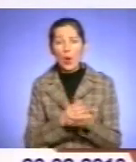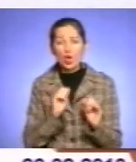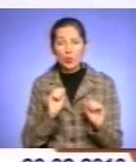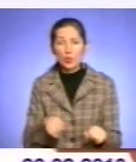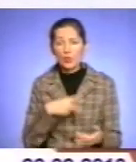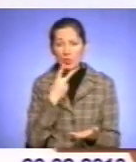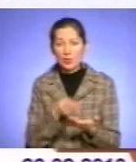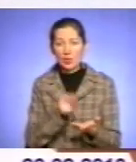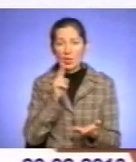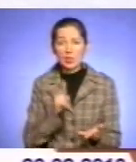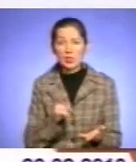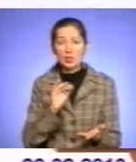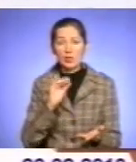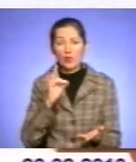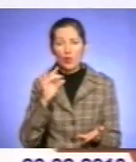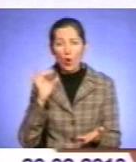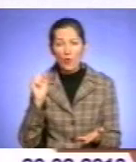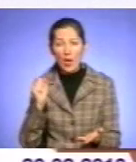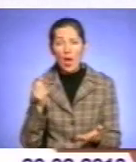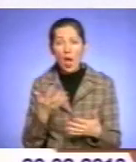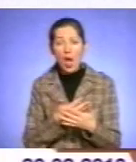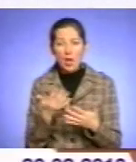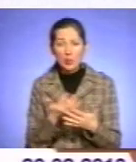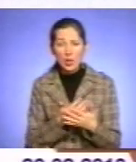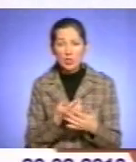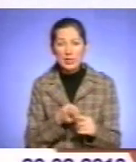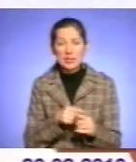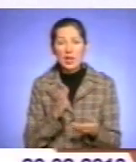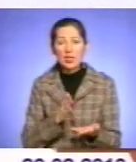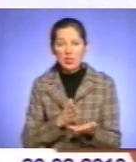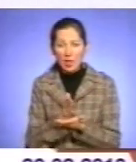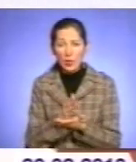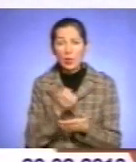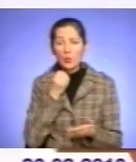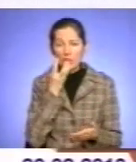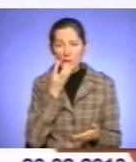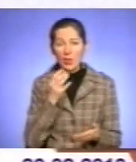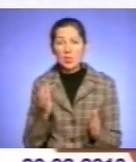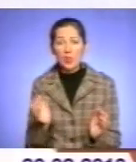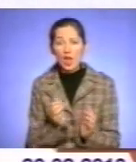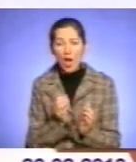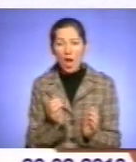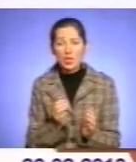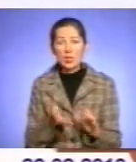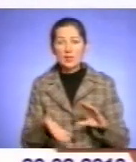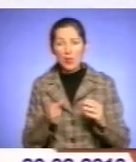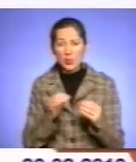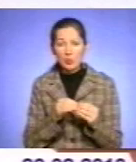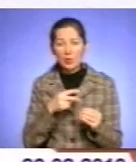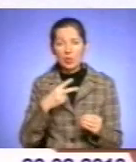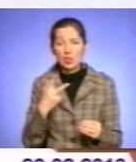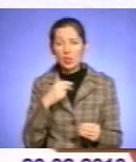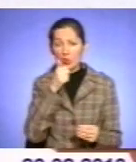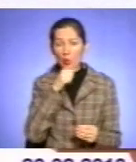дивитися цифрове ефірне телебачення. І ця динаміка, позитивна динаміка зберігається. За підсумками 2013 року